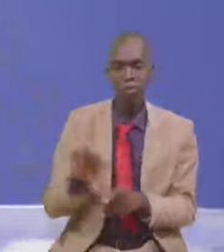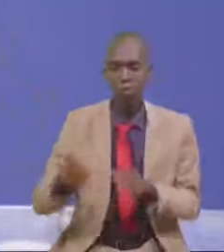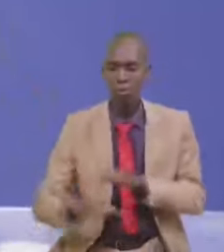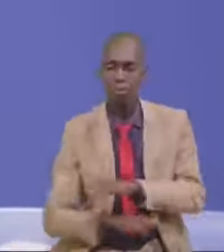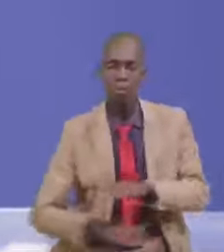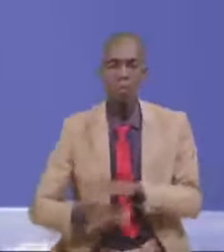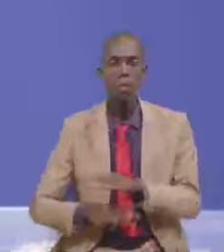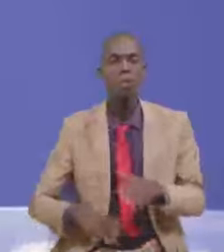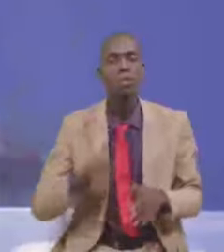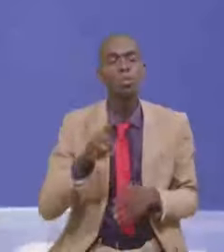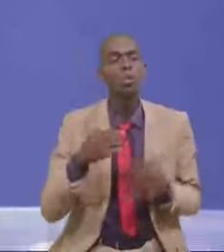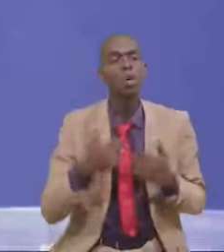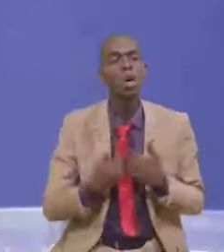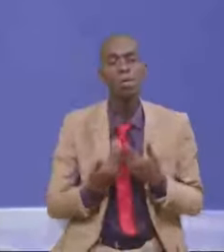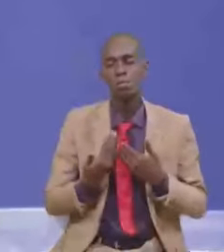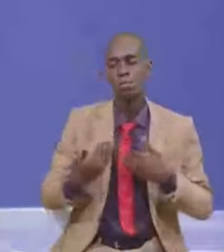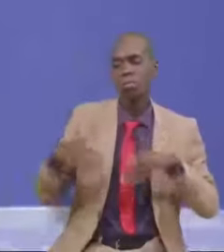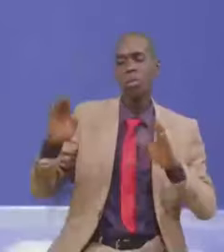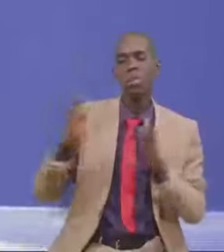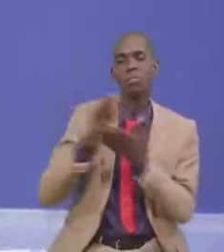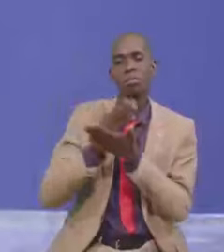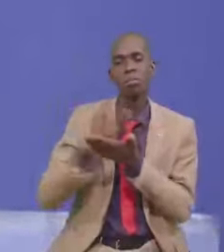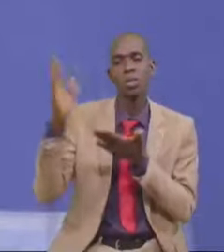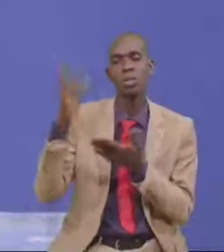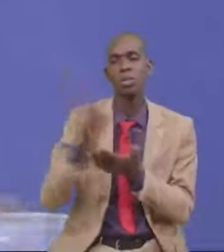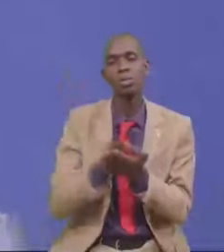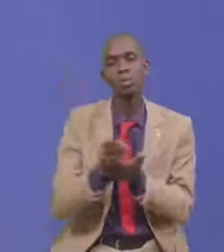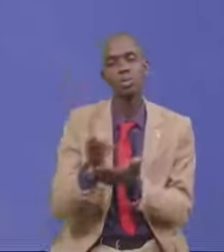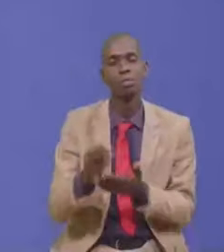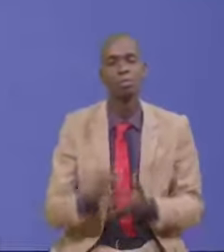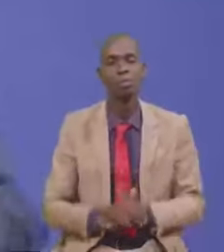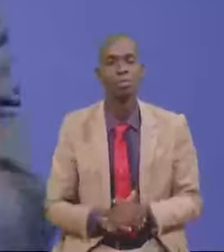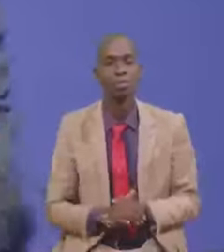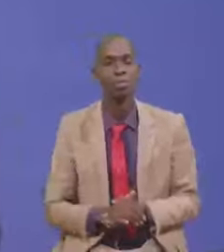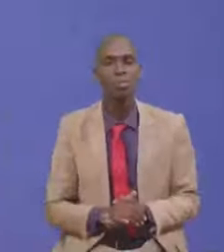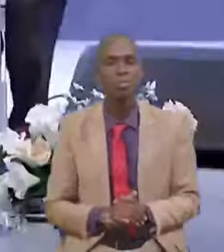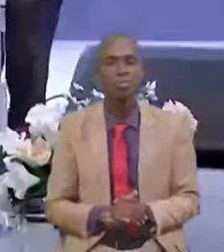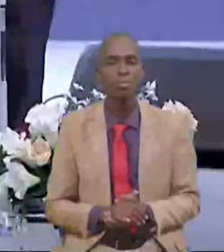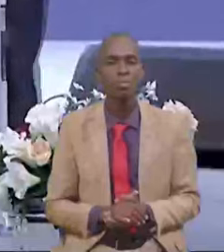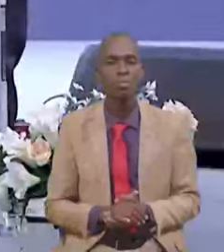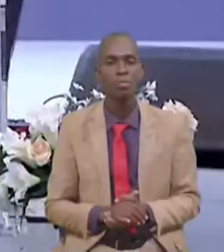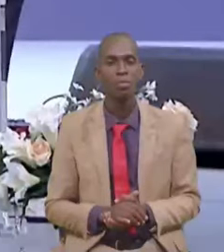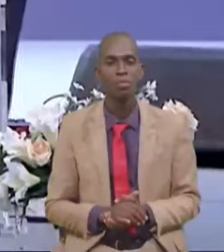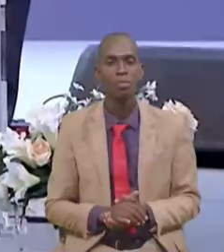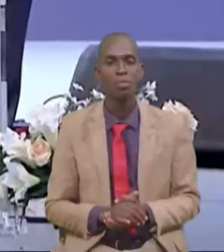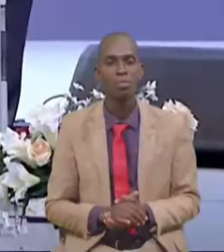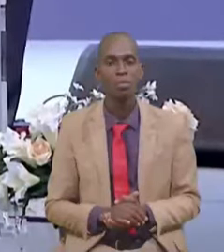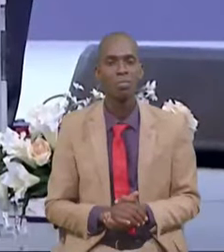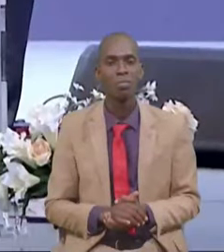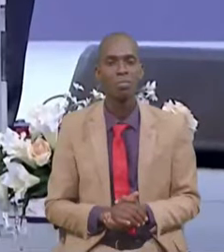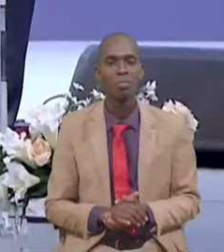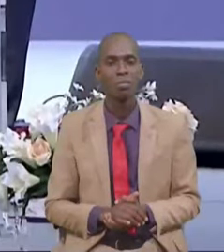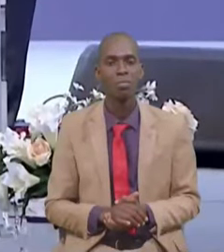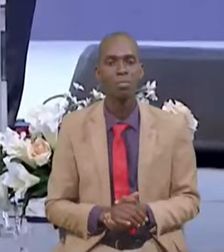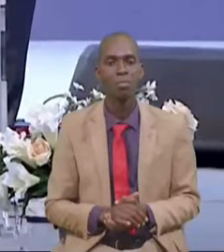Et n'importe quand quelqu'un, quelque chose, une maison, un bien, une possession vient dans ta vie et prend la